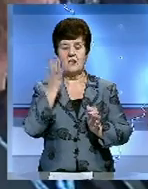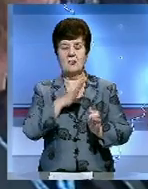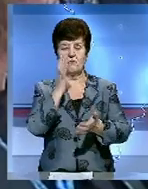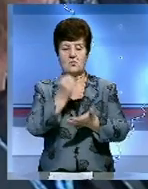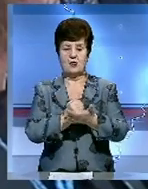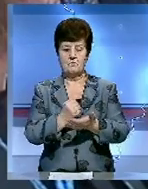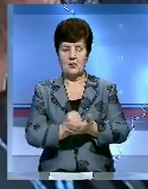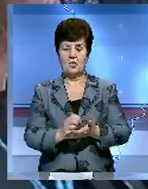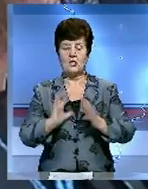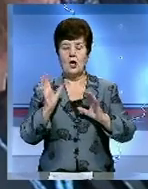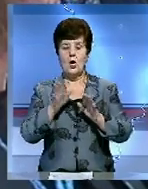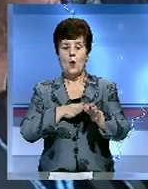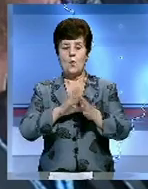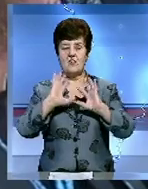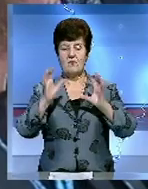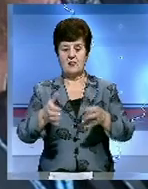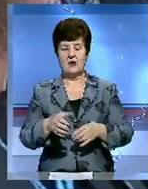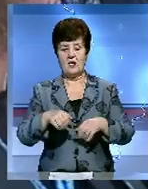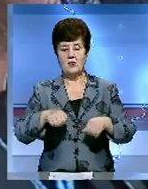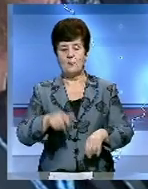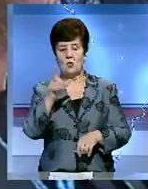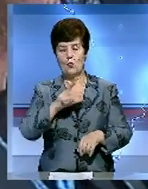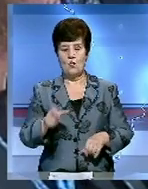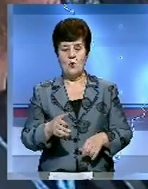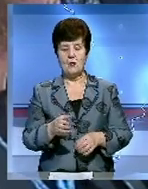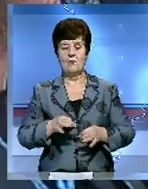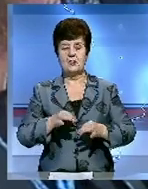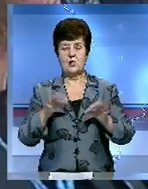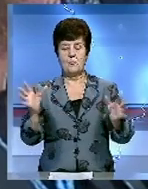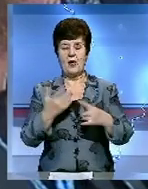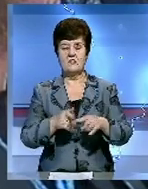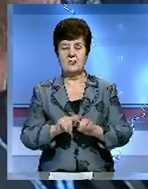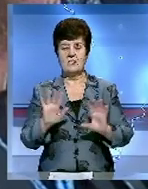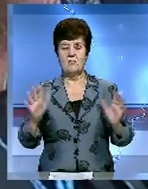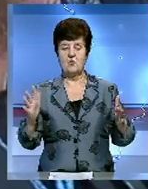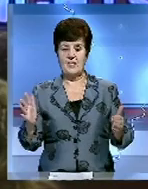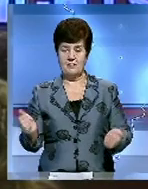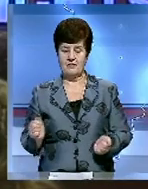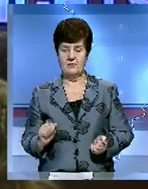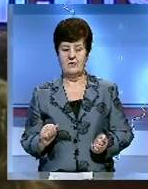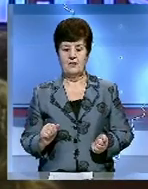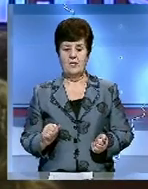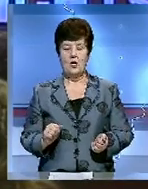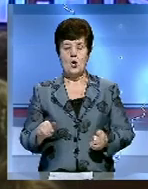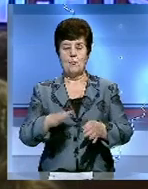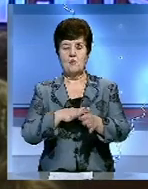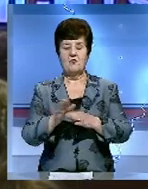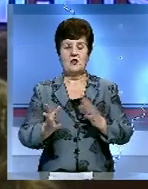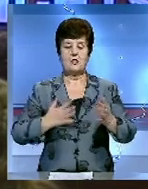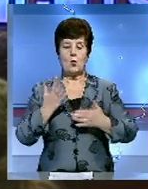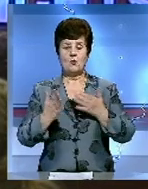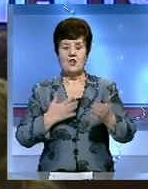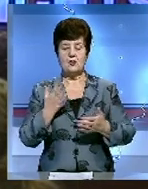pentru Drepturile Omului. Noi vom sărbători acest eveniment promovând încurajarea, creativitatea